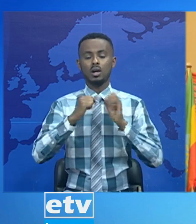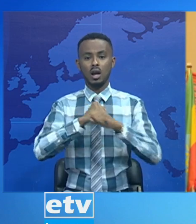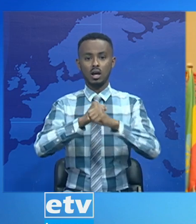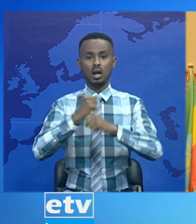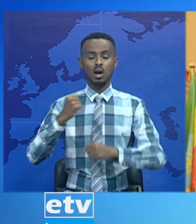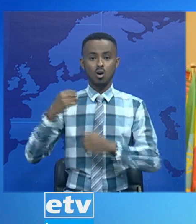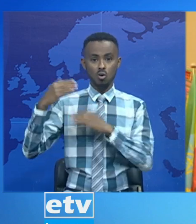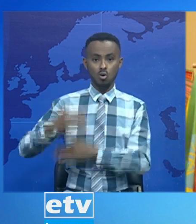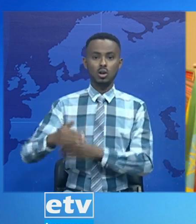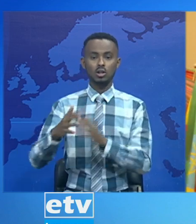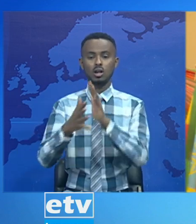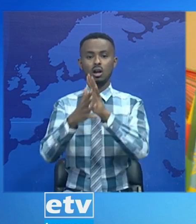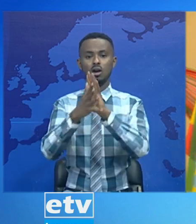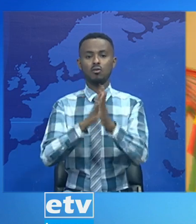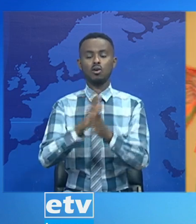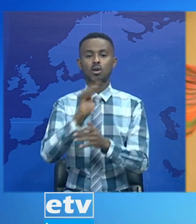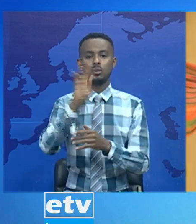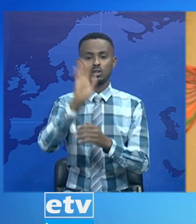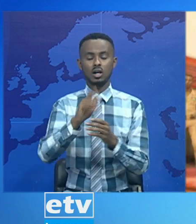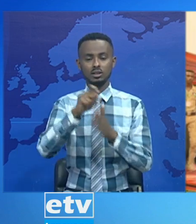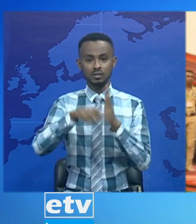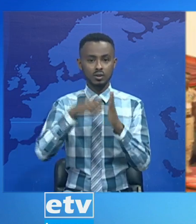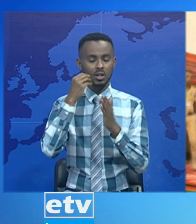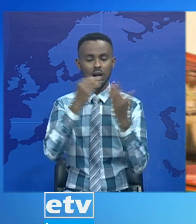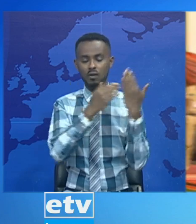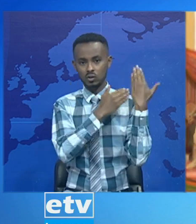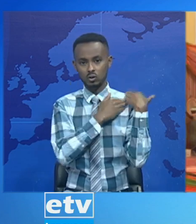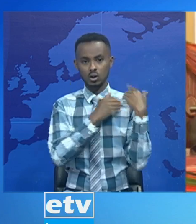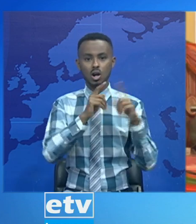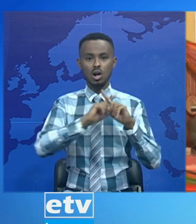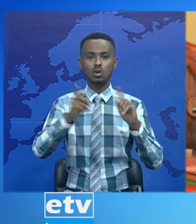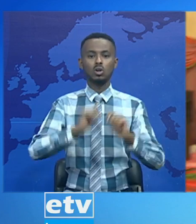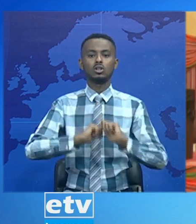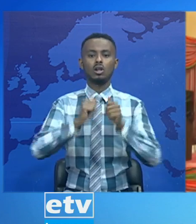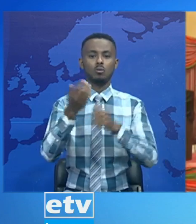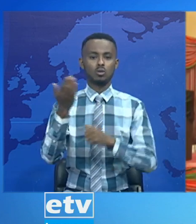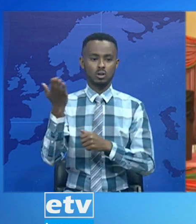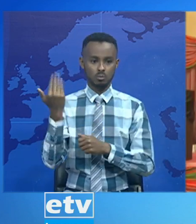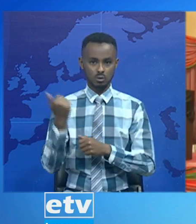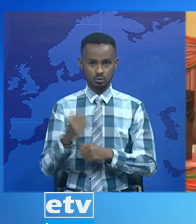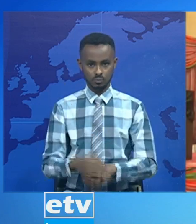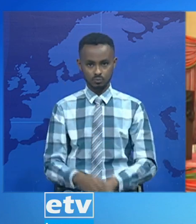ጎን የተሰለፉ የሚንዲሻ ጽፈት ቤት ኃላፊዎችም ልዩ ተሸላሚ ነበሩ።